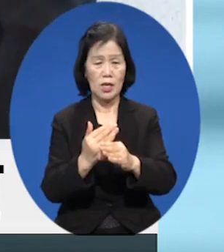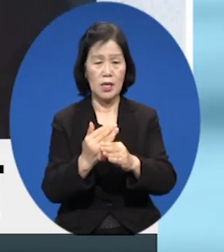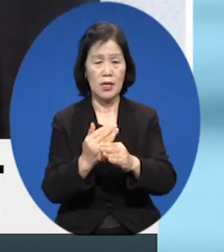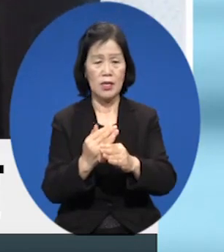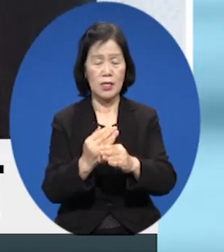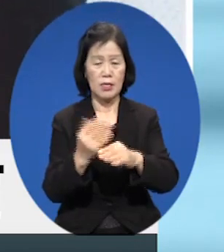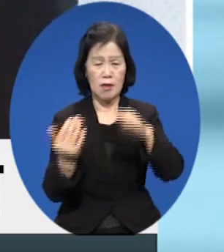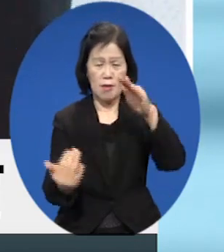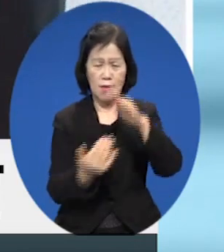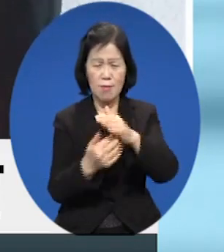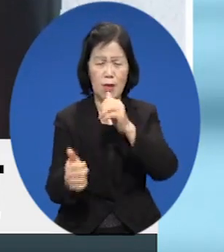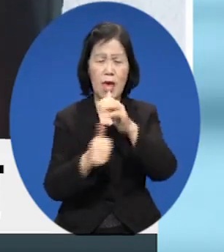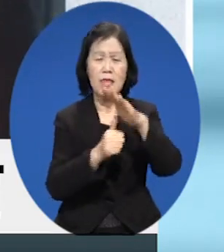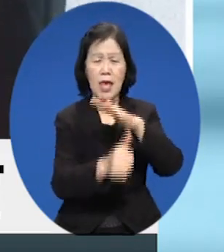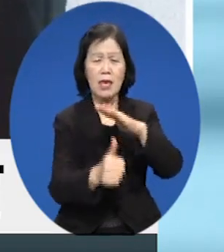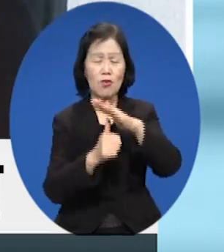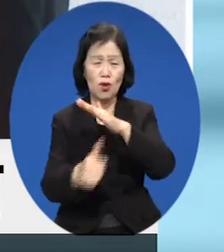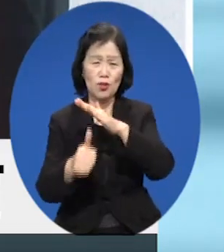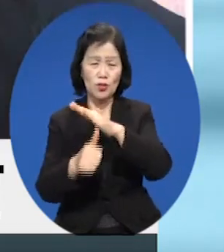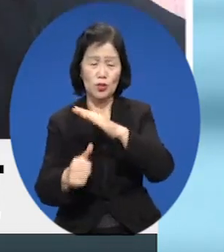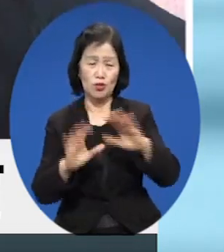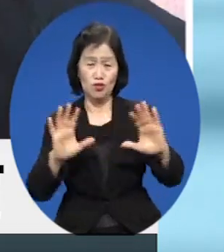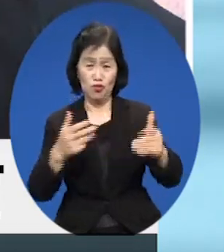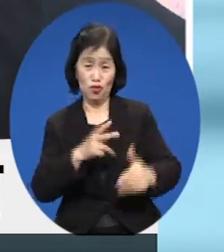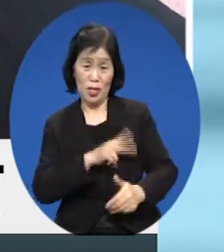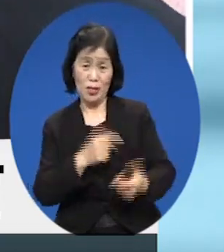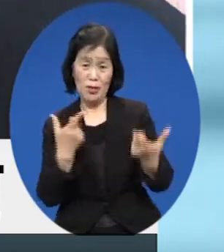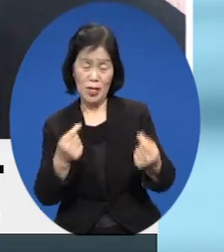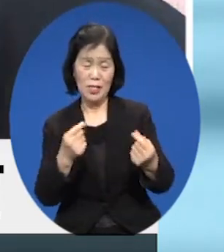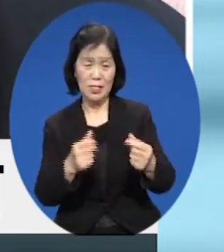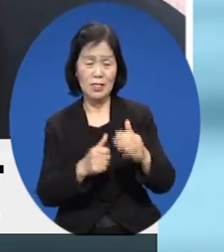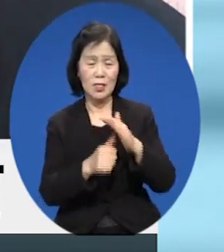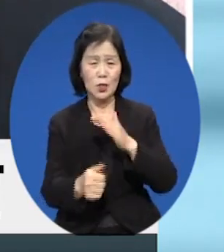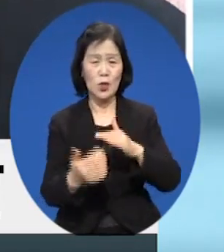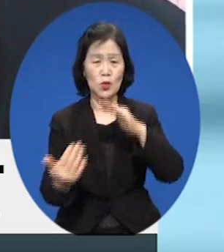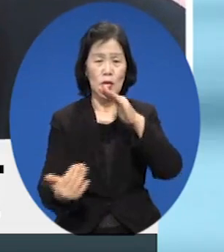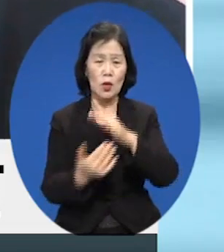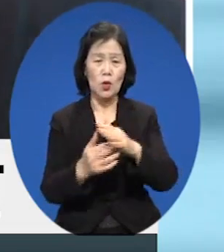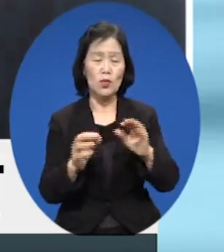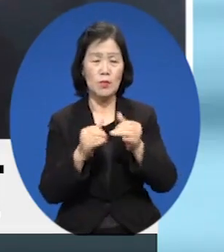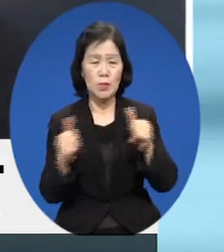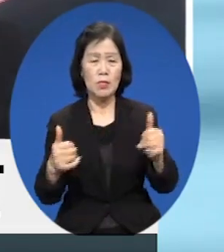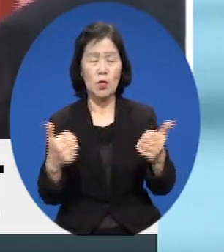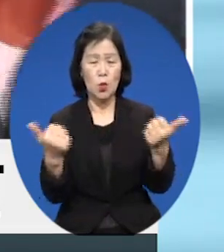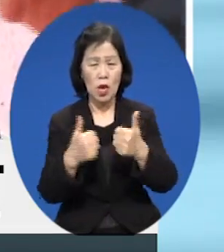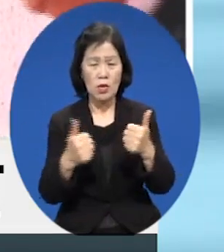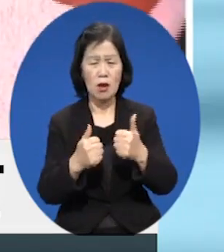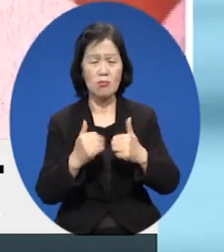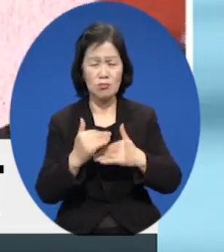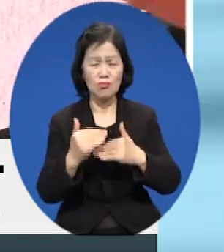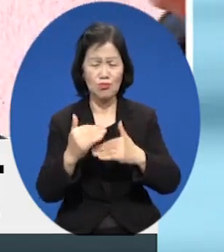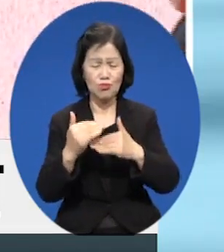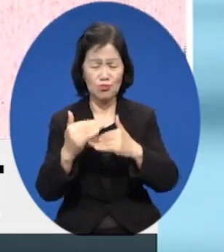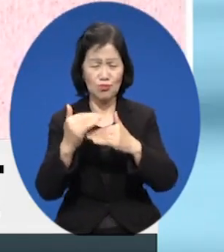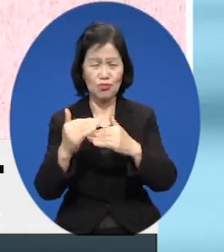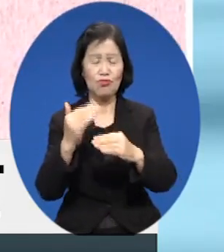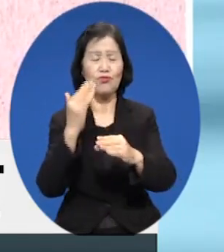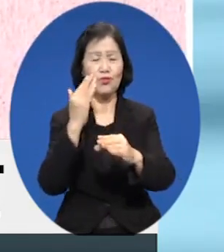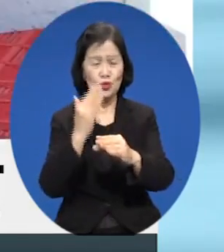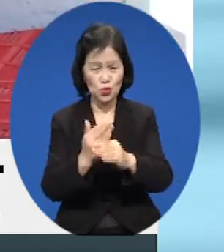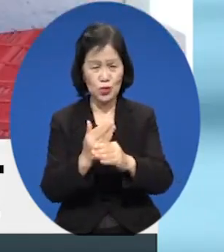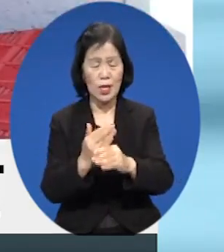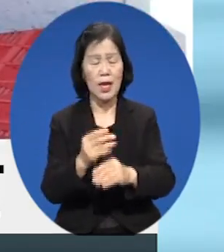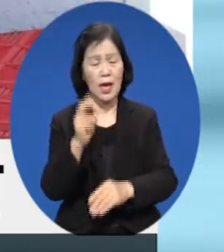거의다 최고 인민 의 개헌 이니까 우리 국회의원과 같은 또 최고의 인민 회의 가지 연달아 열립니다 4 미쏘 아마